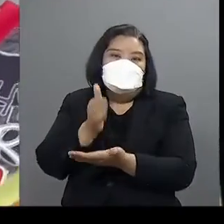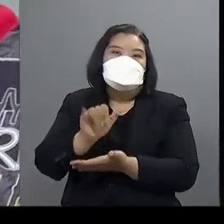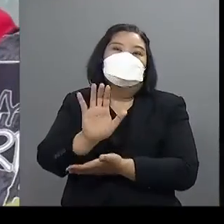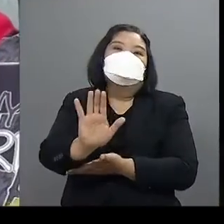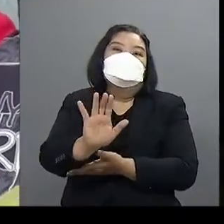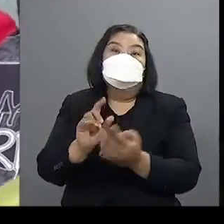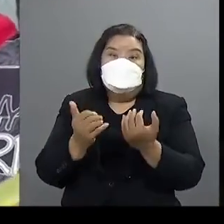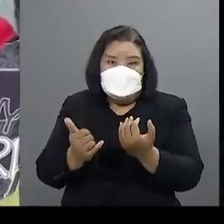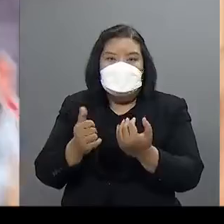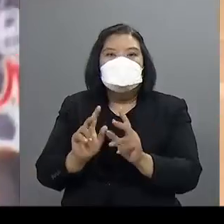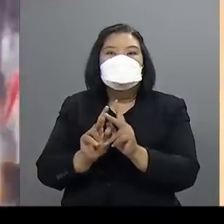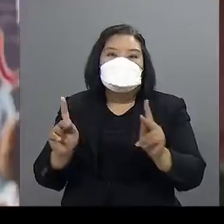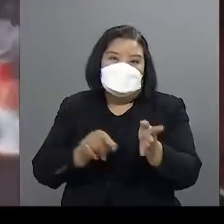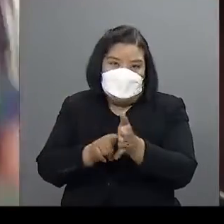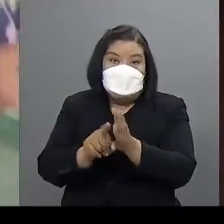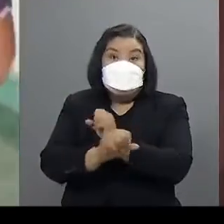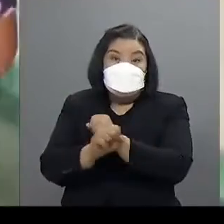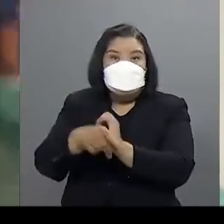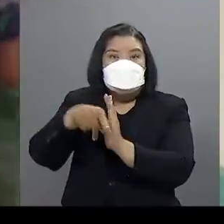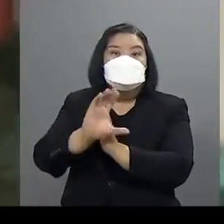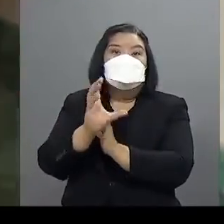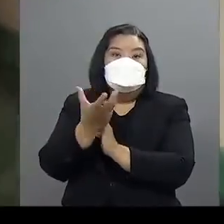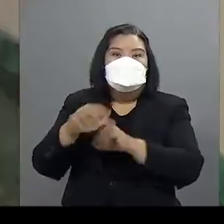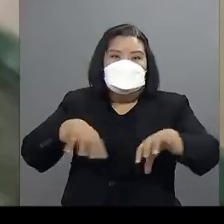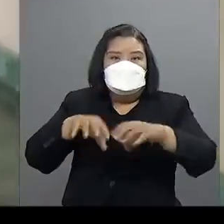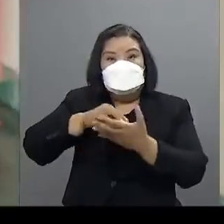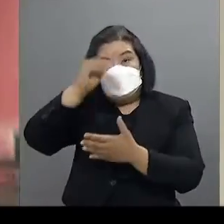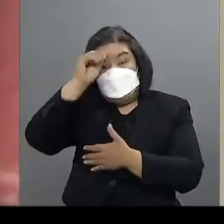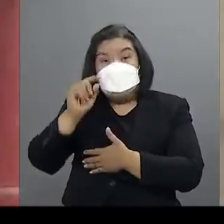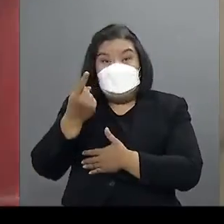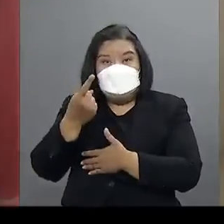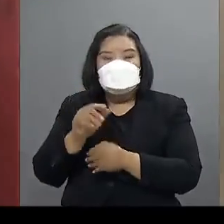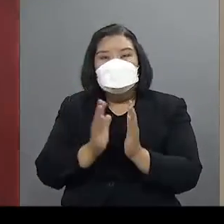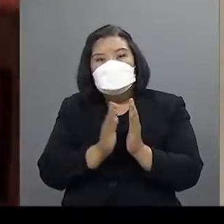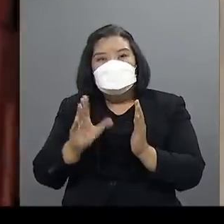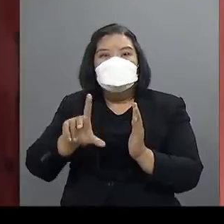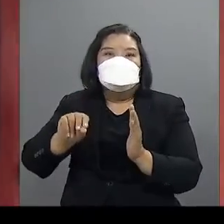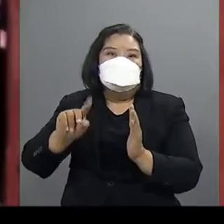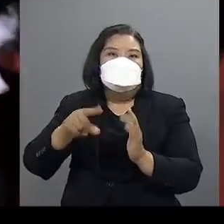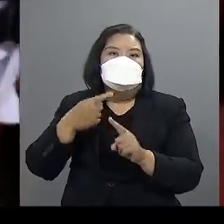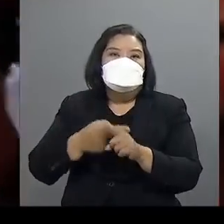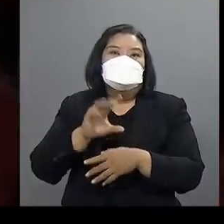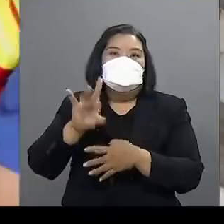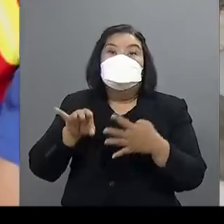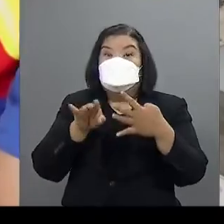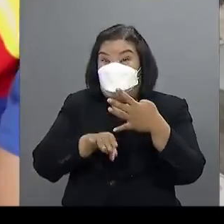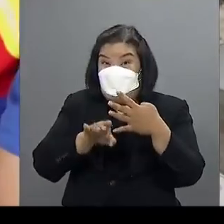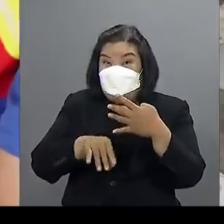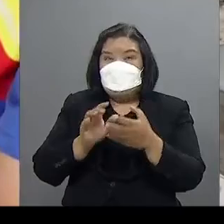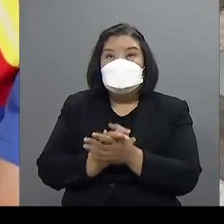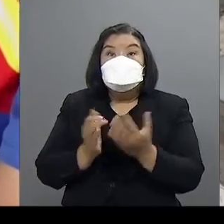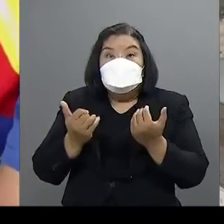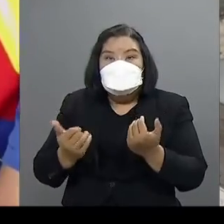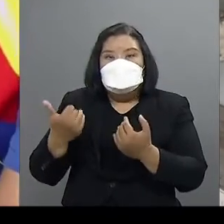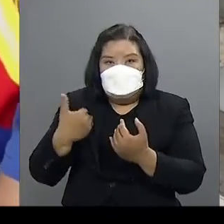โลกก็มีมติให้ปรับการเรียนการสอนไปถึงวันที่31สิงหาคมค่ะขณะที่การสำรวจก็เพราะว่าหลายครอบครัว